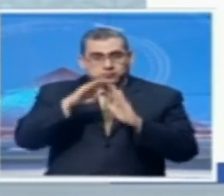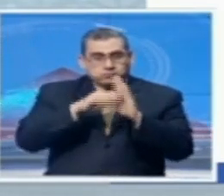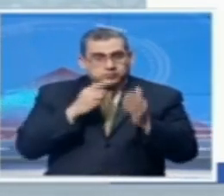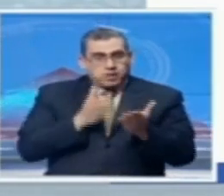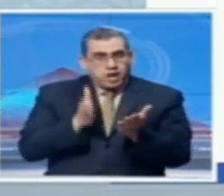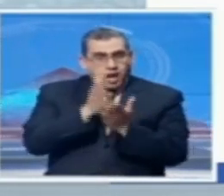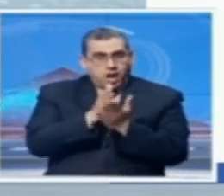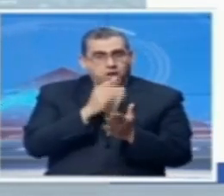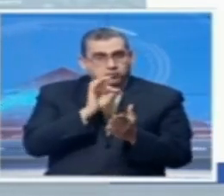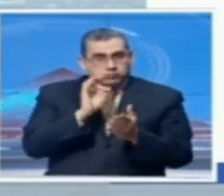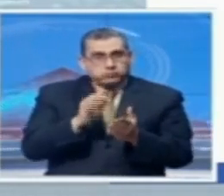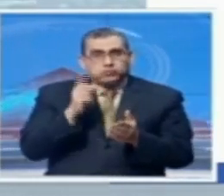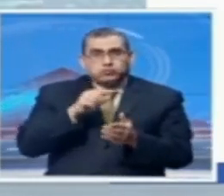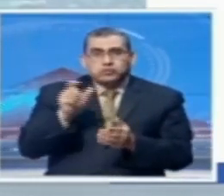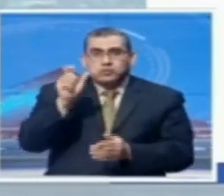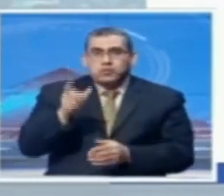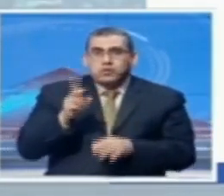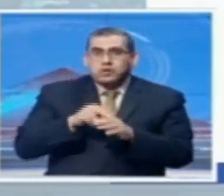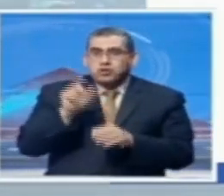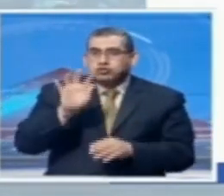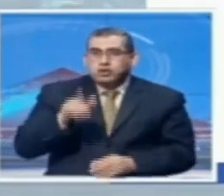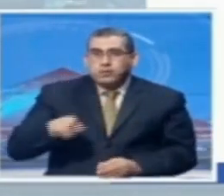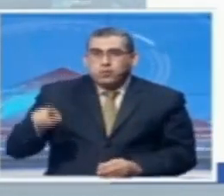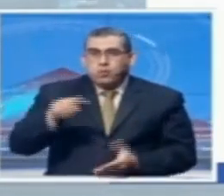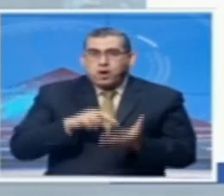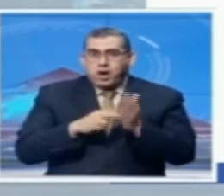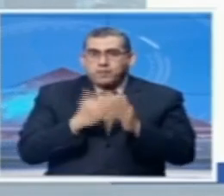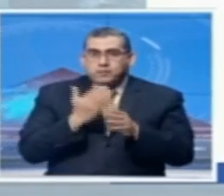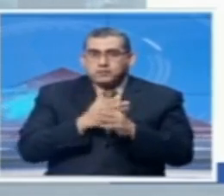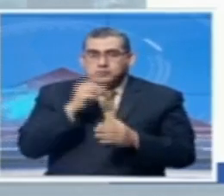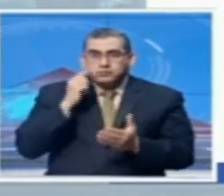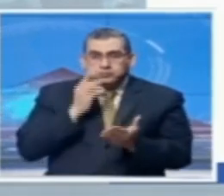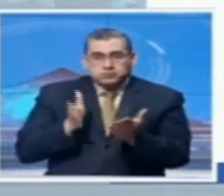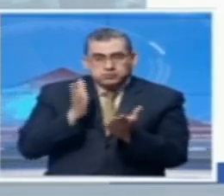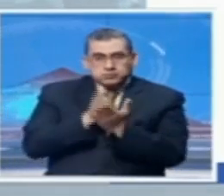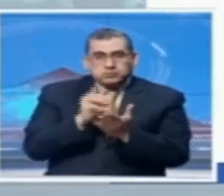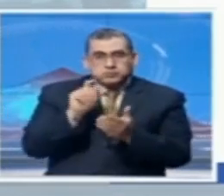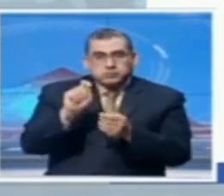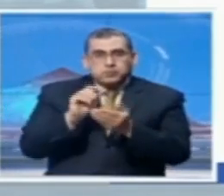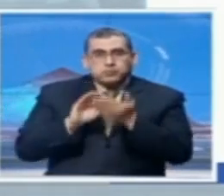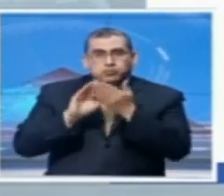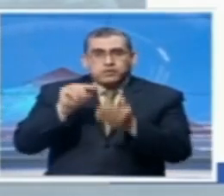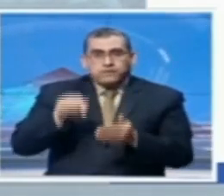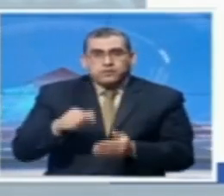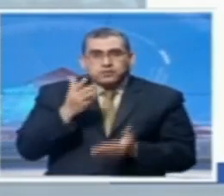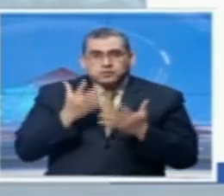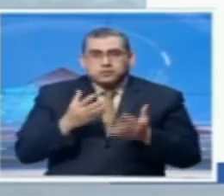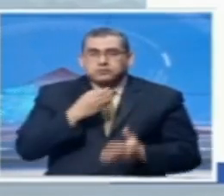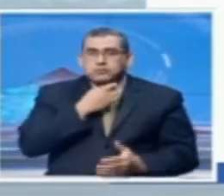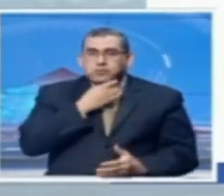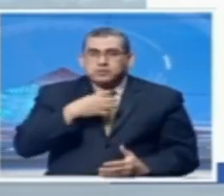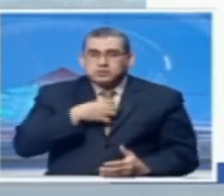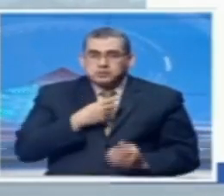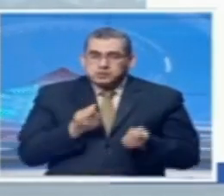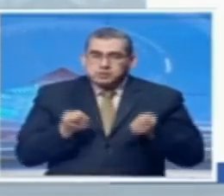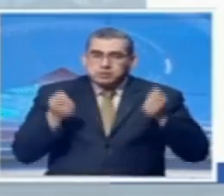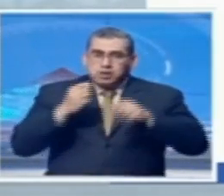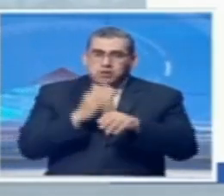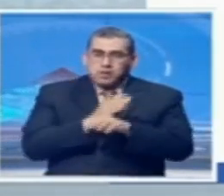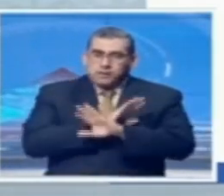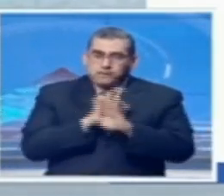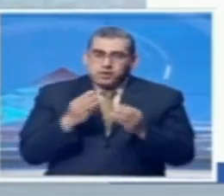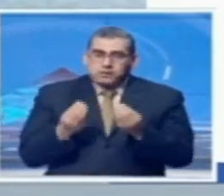الحقوق والملكيات من ناحية، وبما يمكن المواطن من تحقيق مصلحته وتقليل الإجراءات والالتزامات